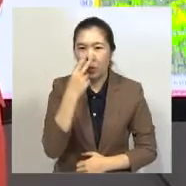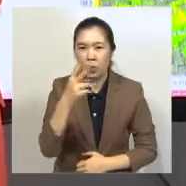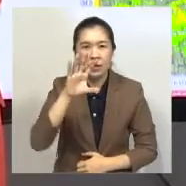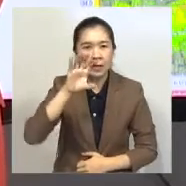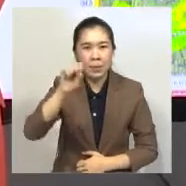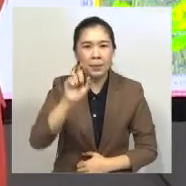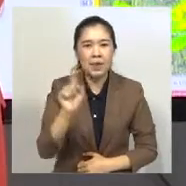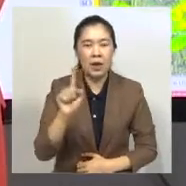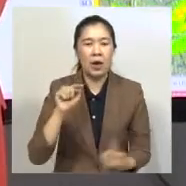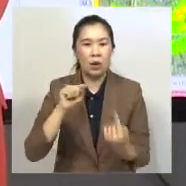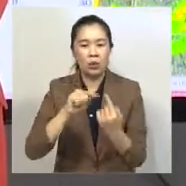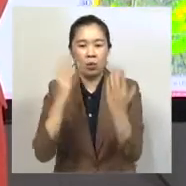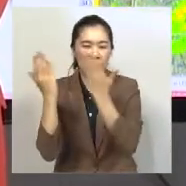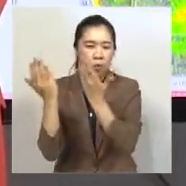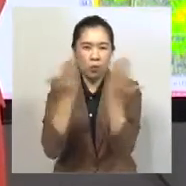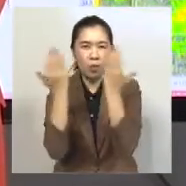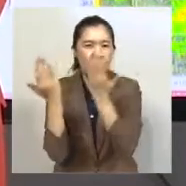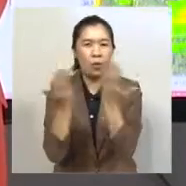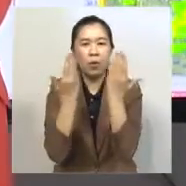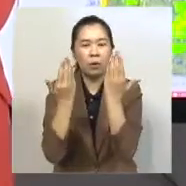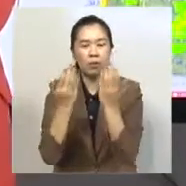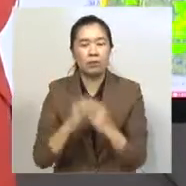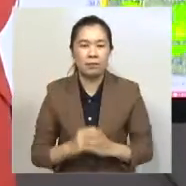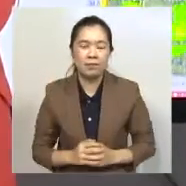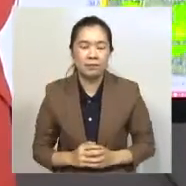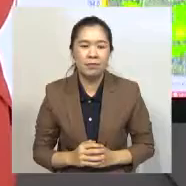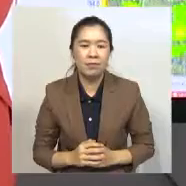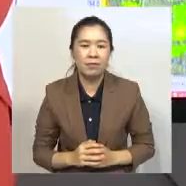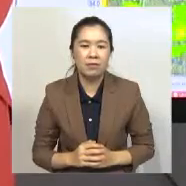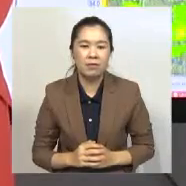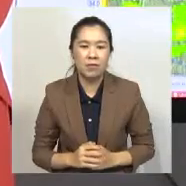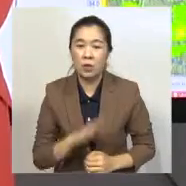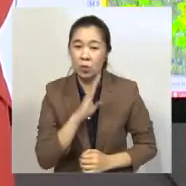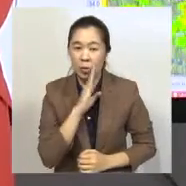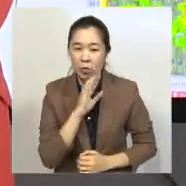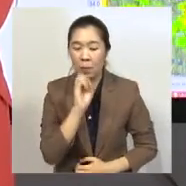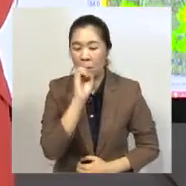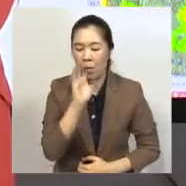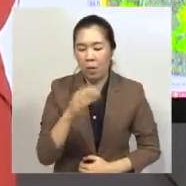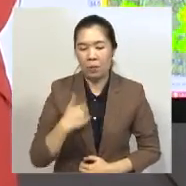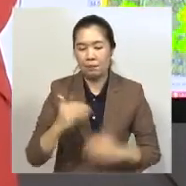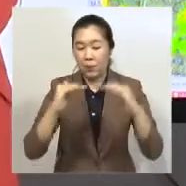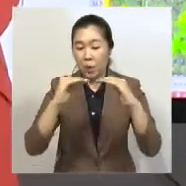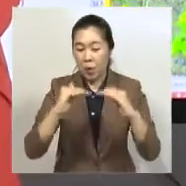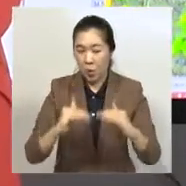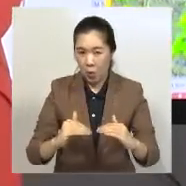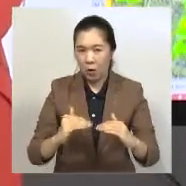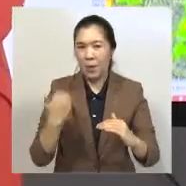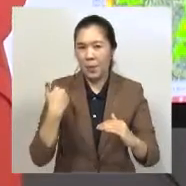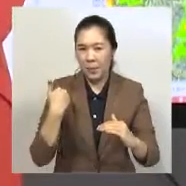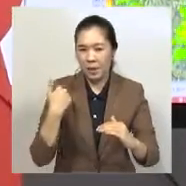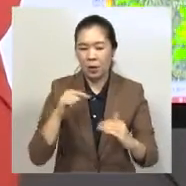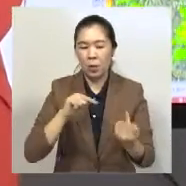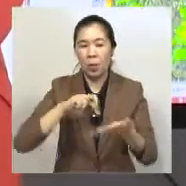มุนการปั่นของลมนะแต่ทีนี้พอเราบอกว่ามันอ่อนกำลังลงนั่นแปลว่าการปั่นของลมเนี่ยมันเบาล